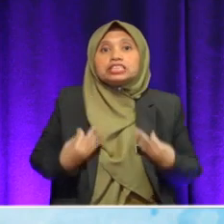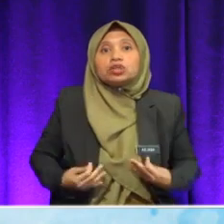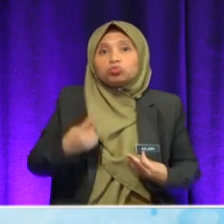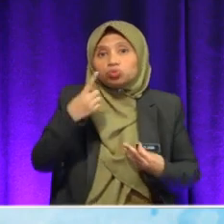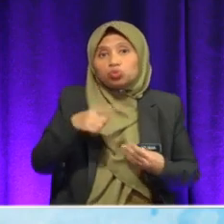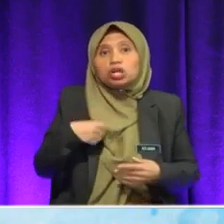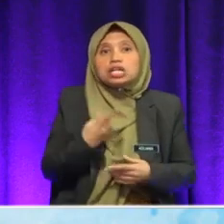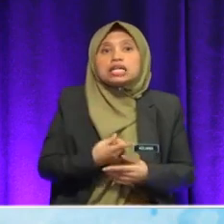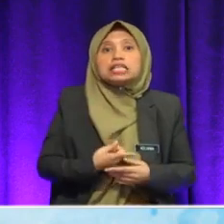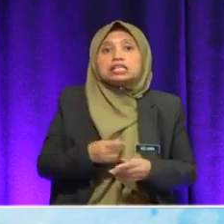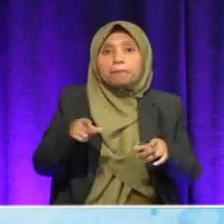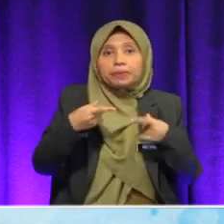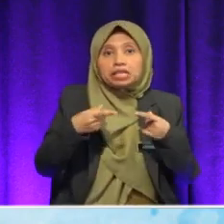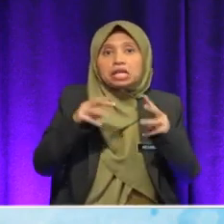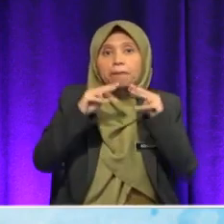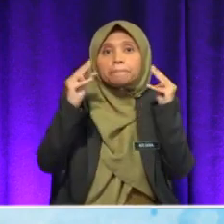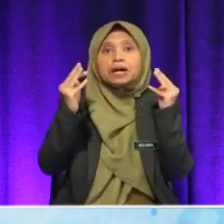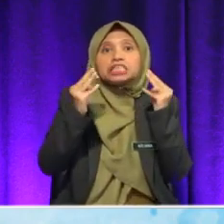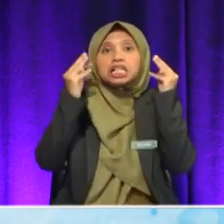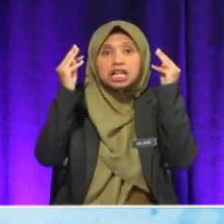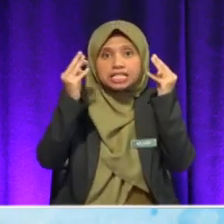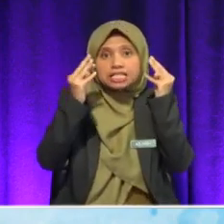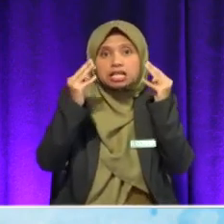itu bersifat formal